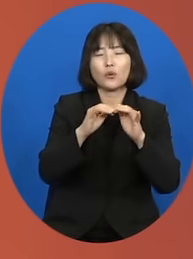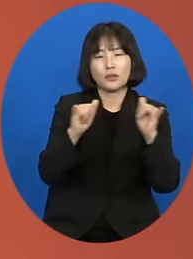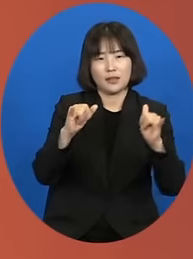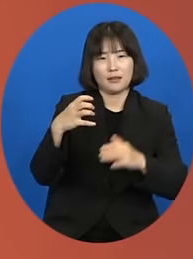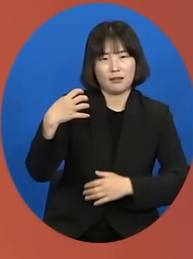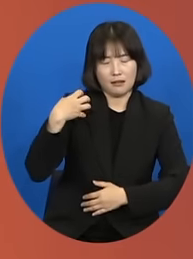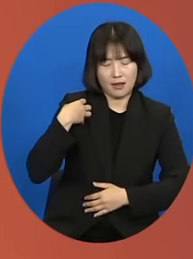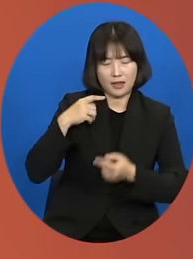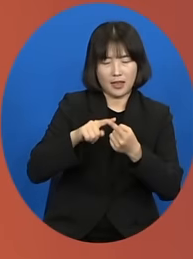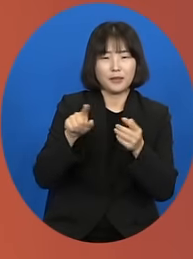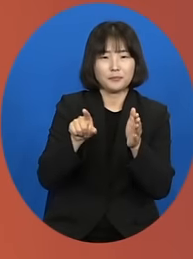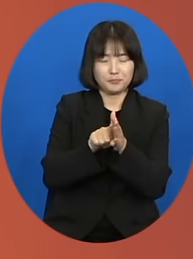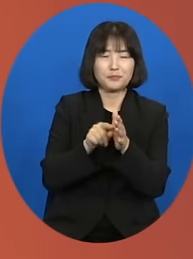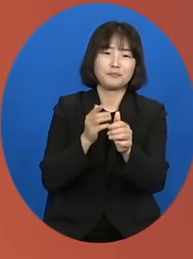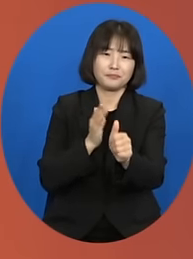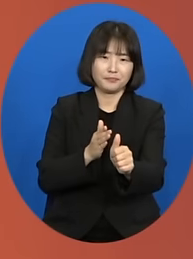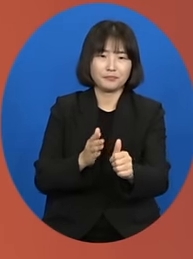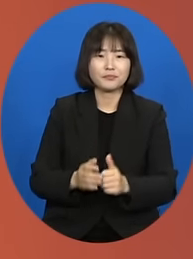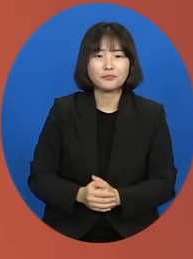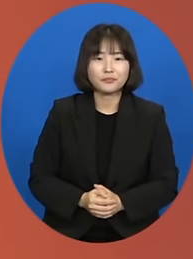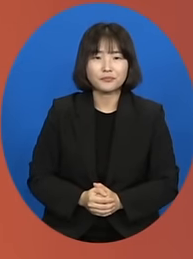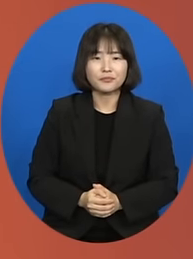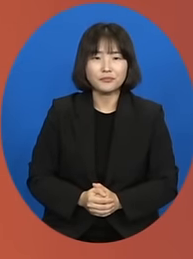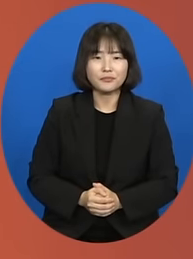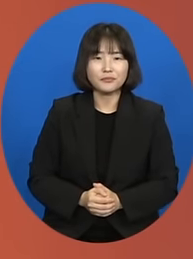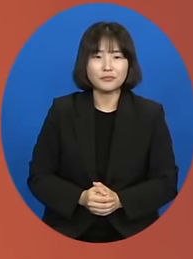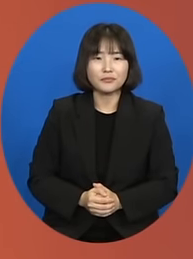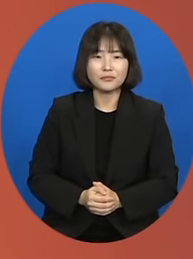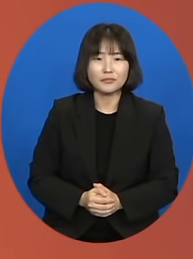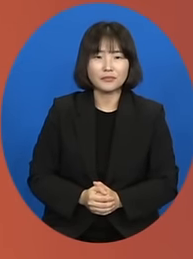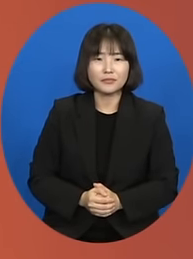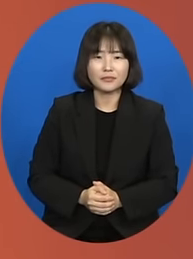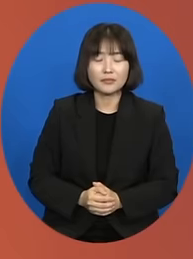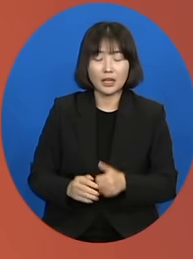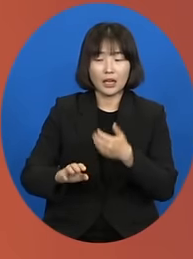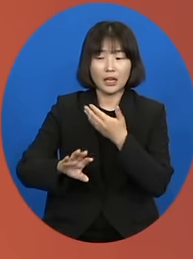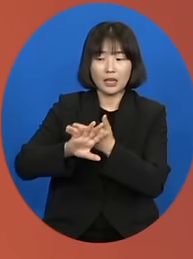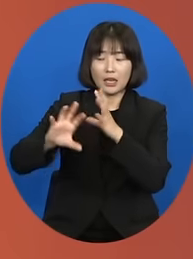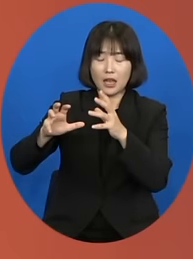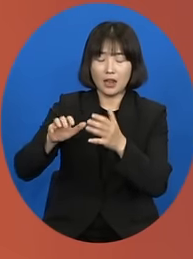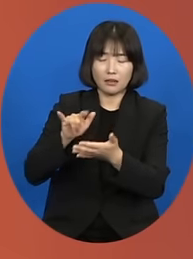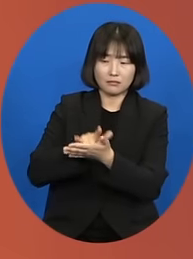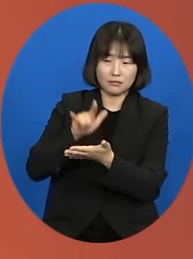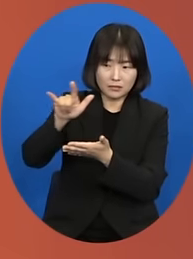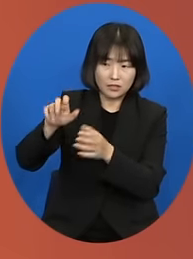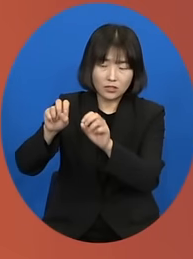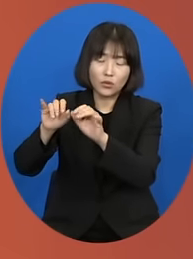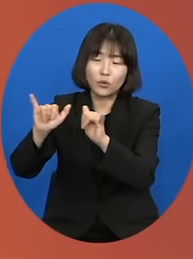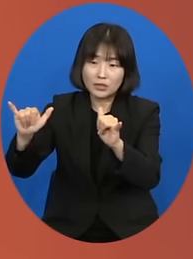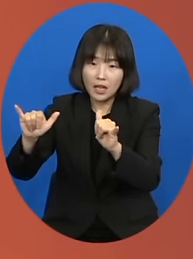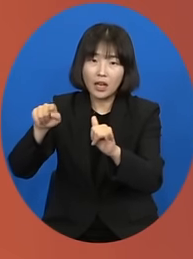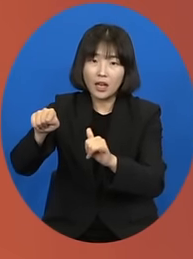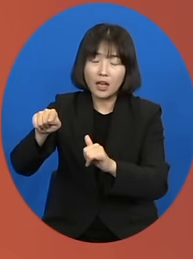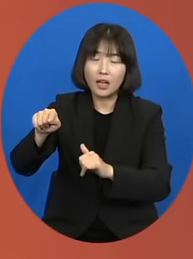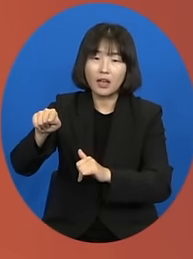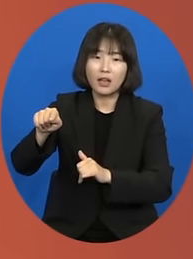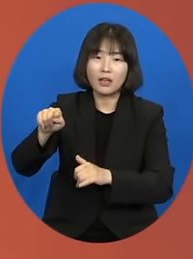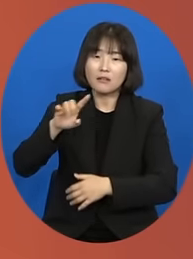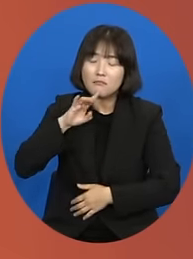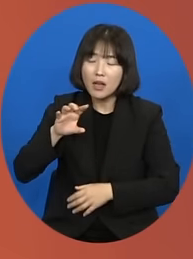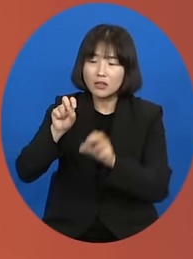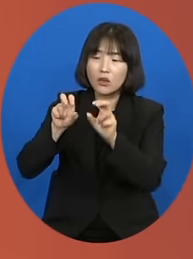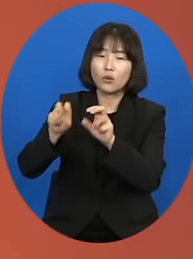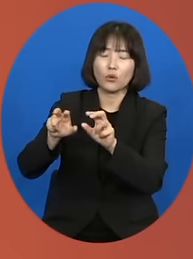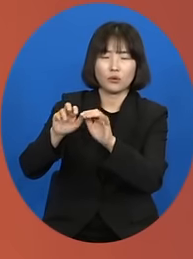여러분 선교사만 선교사가 아니라 외국에 나가 있는 선교사만 선교사가 아니라 여러분 한 사람 한 사람이 나의 삶의 자리에서